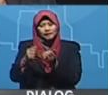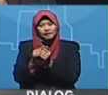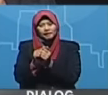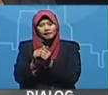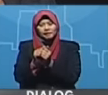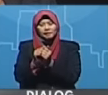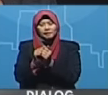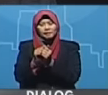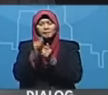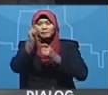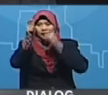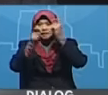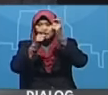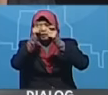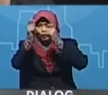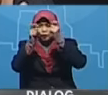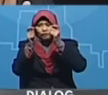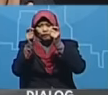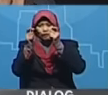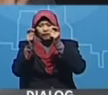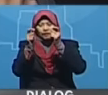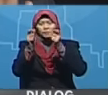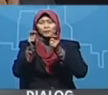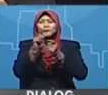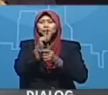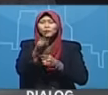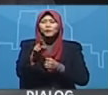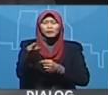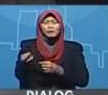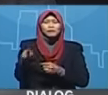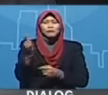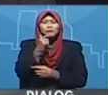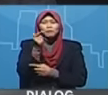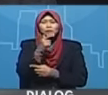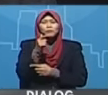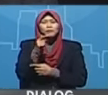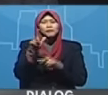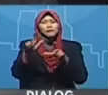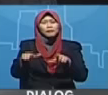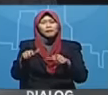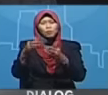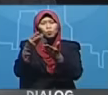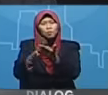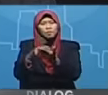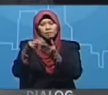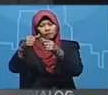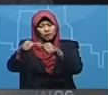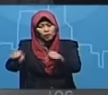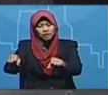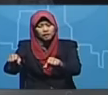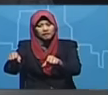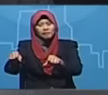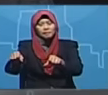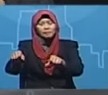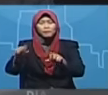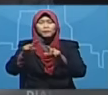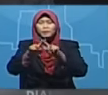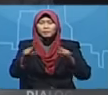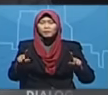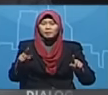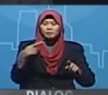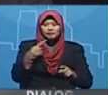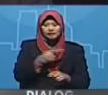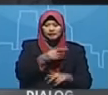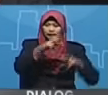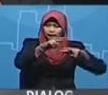pelancongan dan mereka sebenarnya kalau boleh memang tidak ingin meletakkan wang deposit ataupun bank guarantee ini. Tapi kita telah melihat